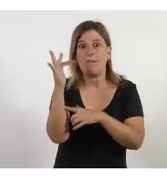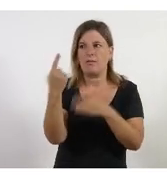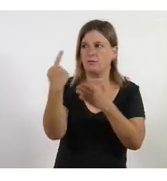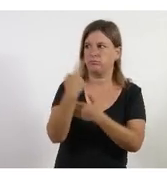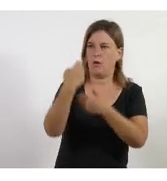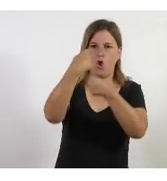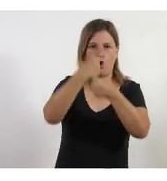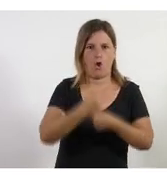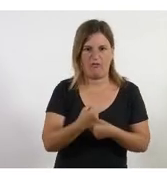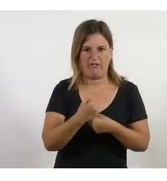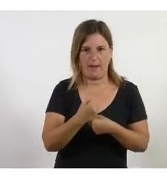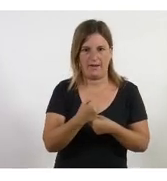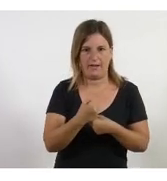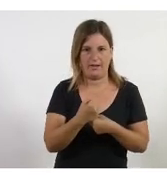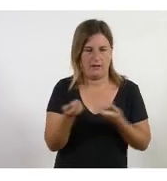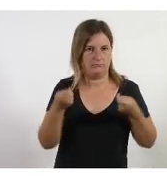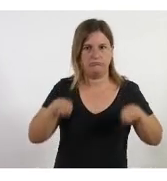confinament.